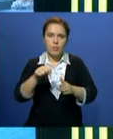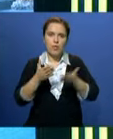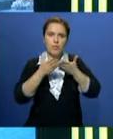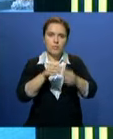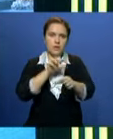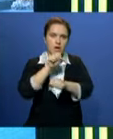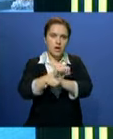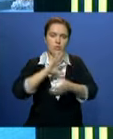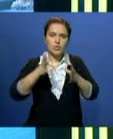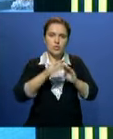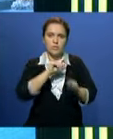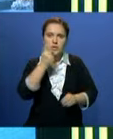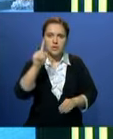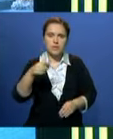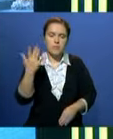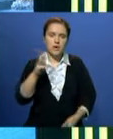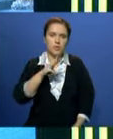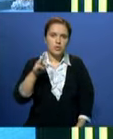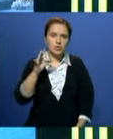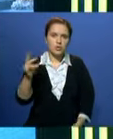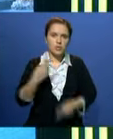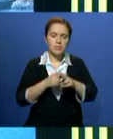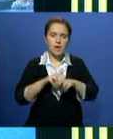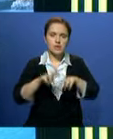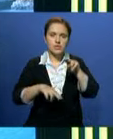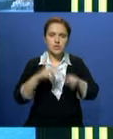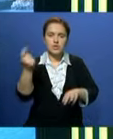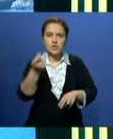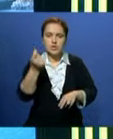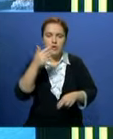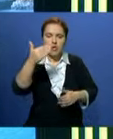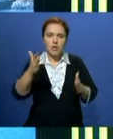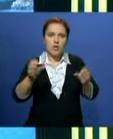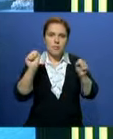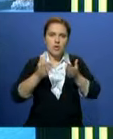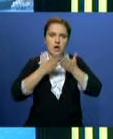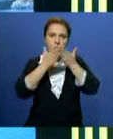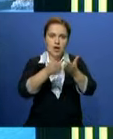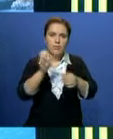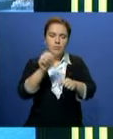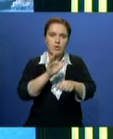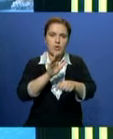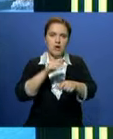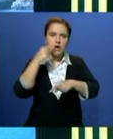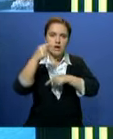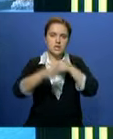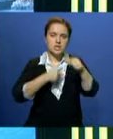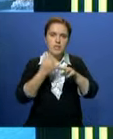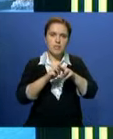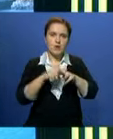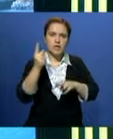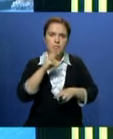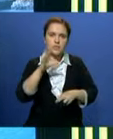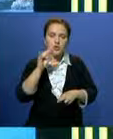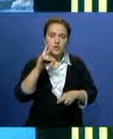общей мощностью 1,5 миллиона тонн. Кроме того, строится зерновой терминал, через который планируется переваливать 1 миллион тонн зерна